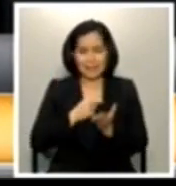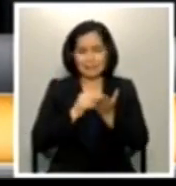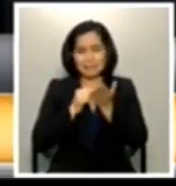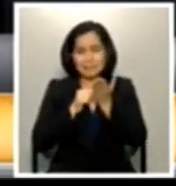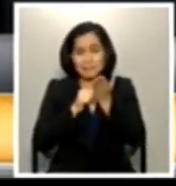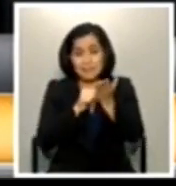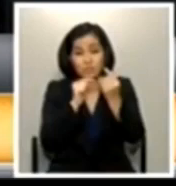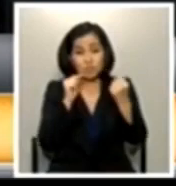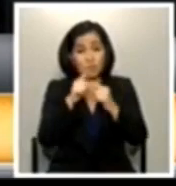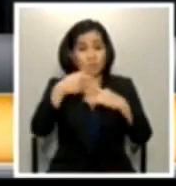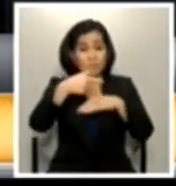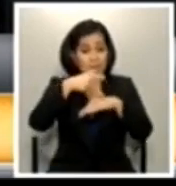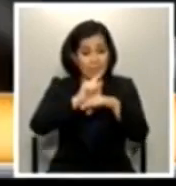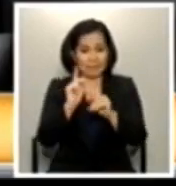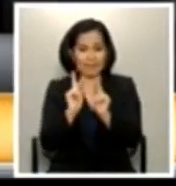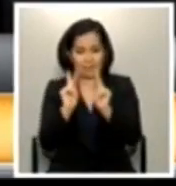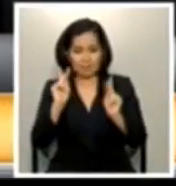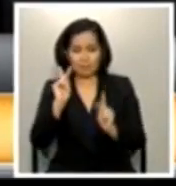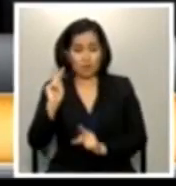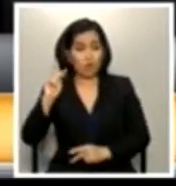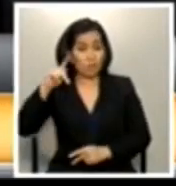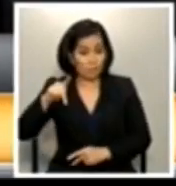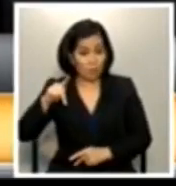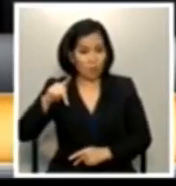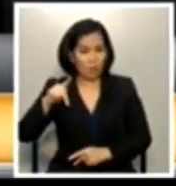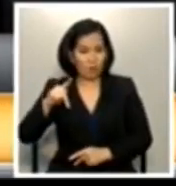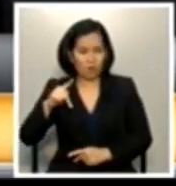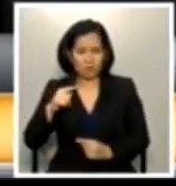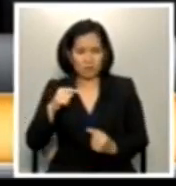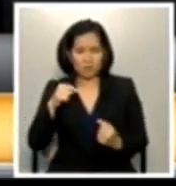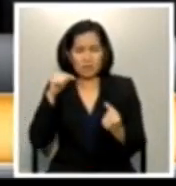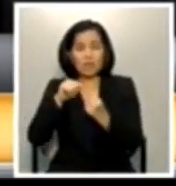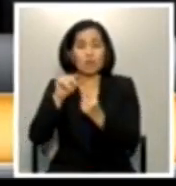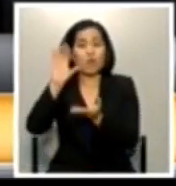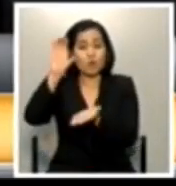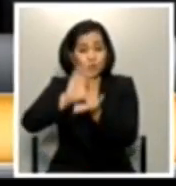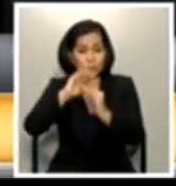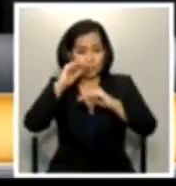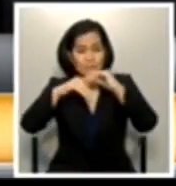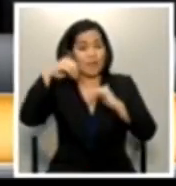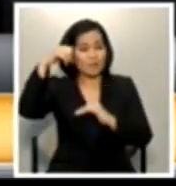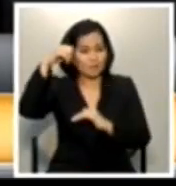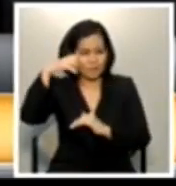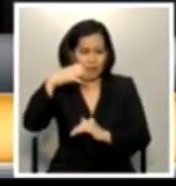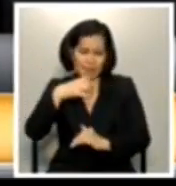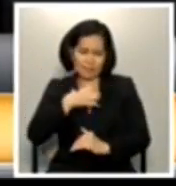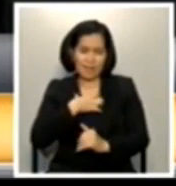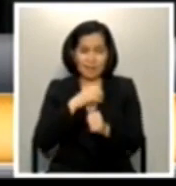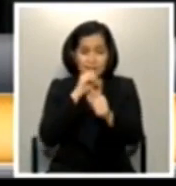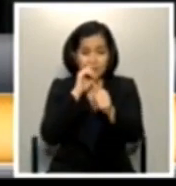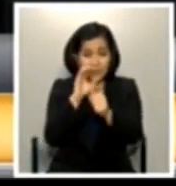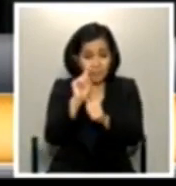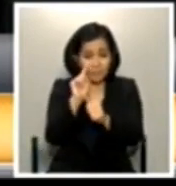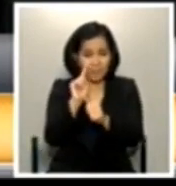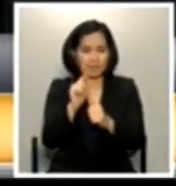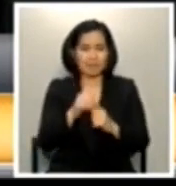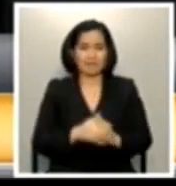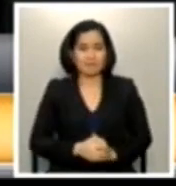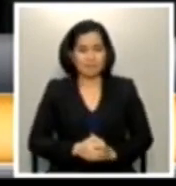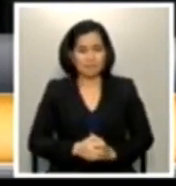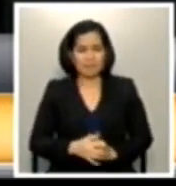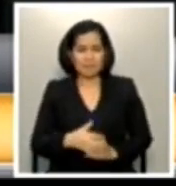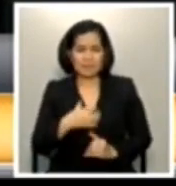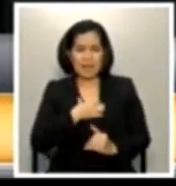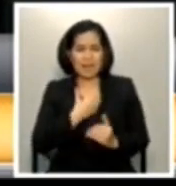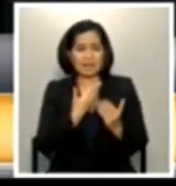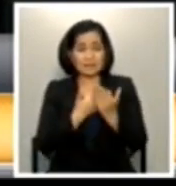ำนักงานคณะกรรมการกำกับกิจการพลังงานนะครับไปถึงกองทุนพัฒนาไฟฟ้าครับว่าเป็นไปได้ไหมนะครับที่จะลดค่า